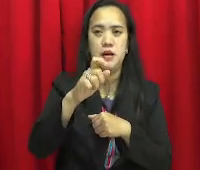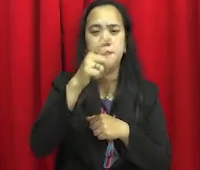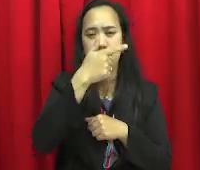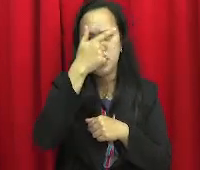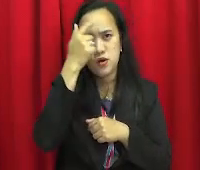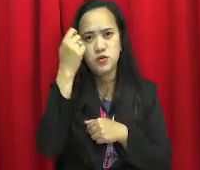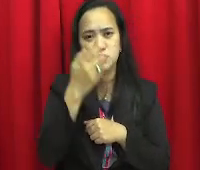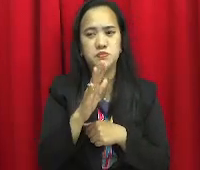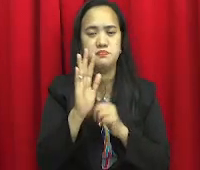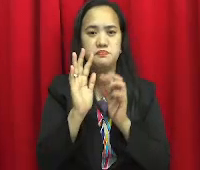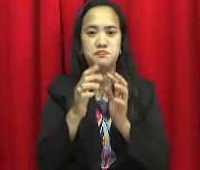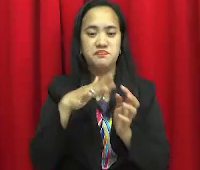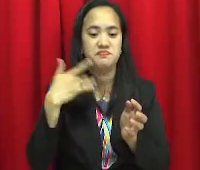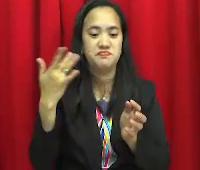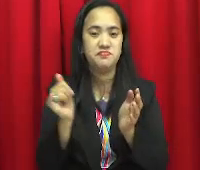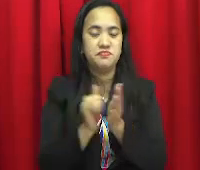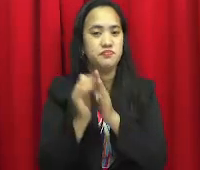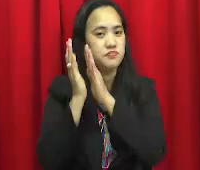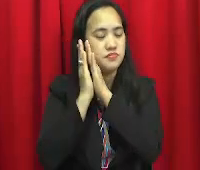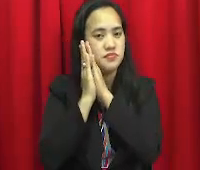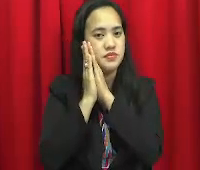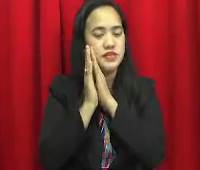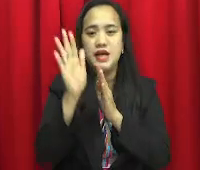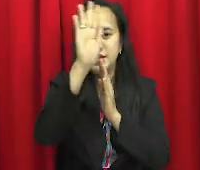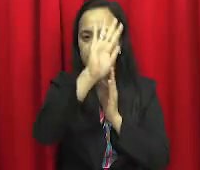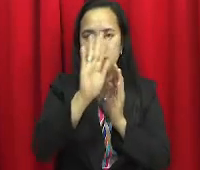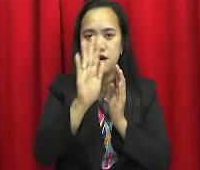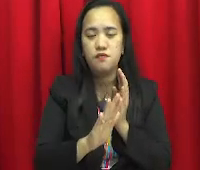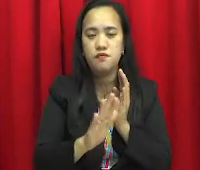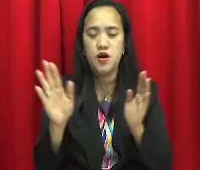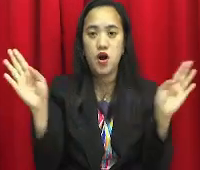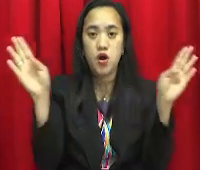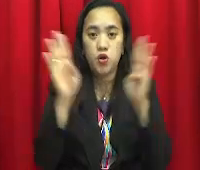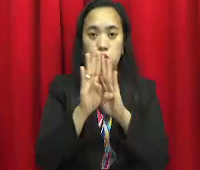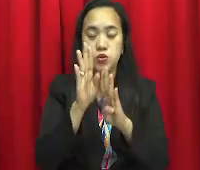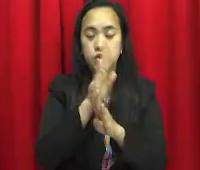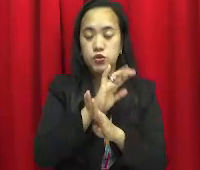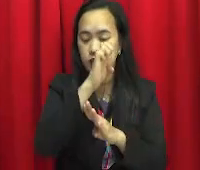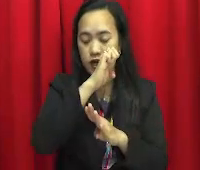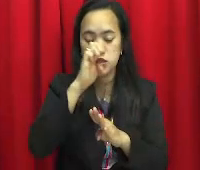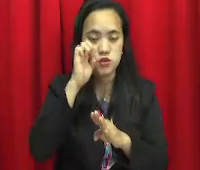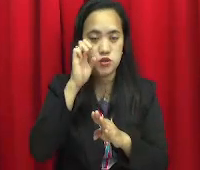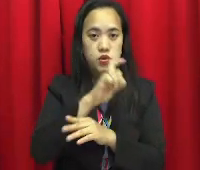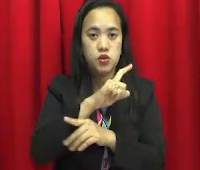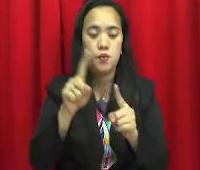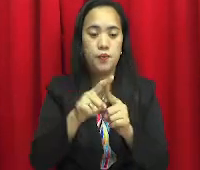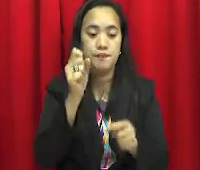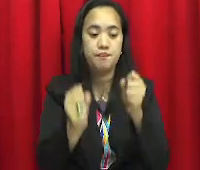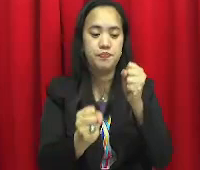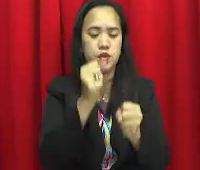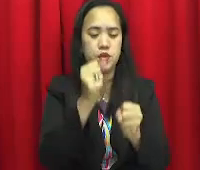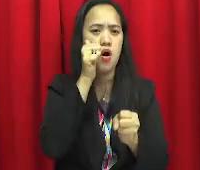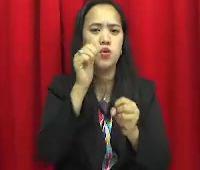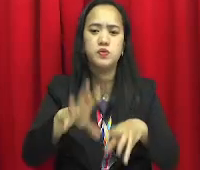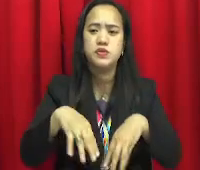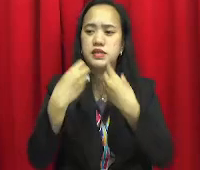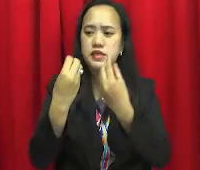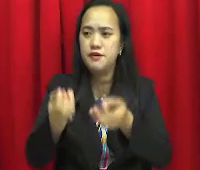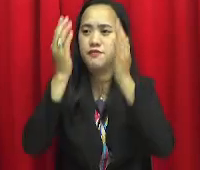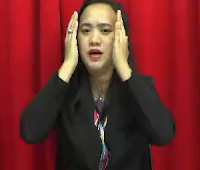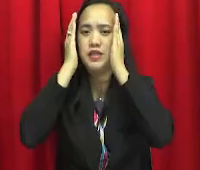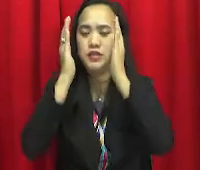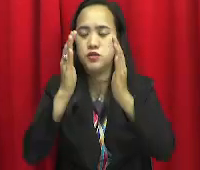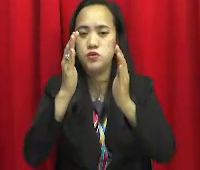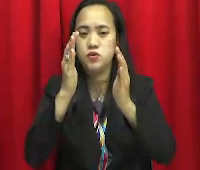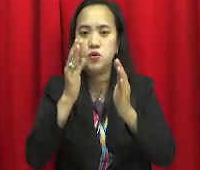So, never close your eyes when you're driving. So, never pay attention to anything if you're